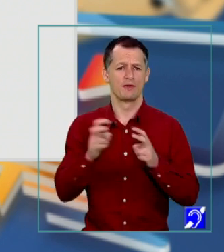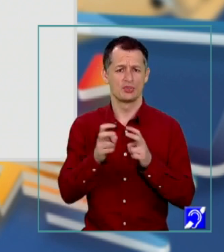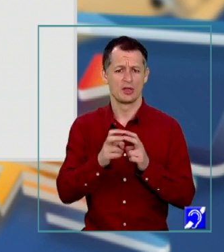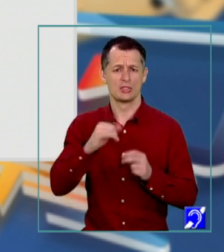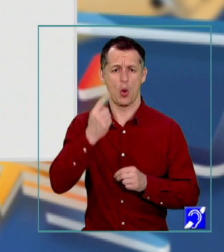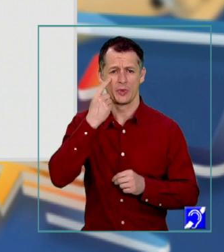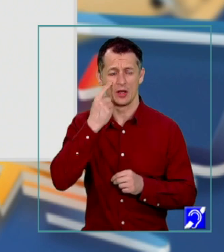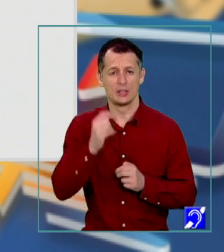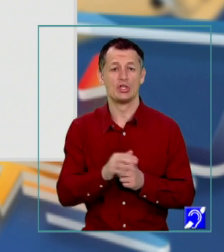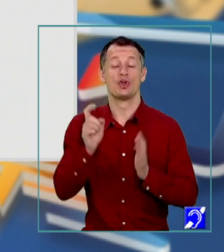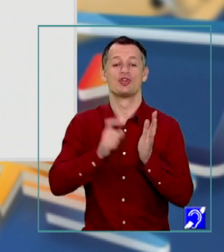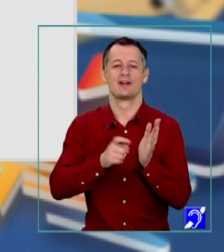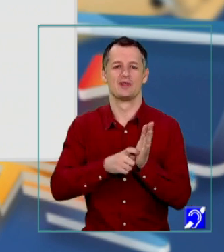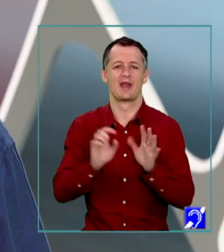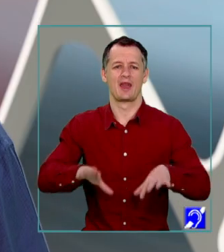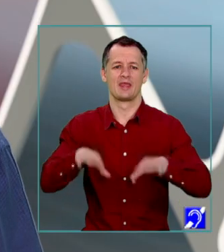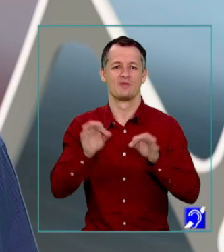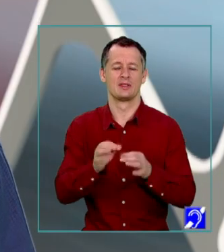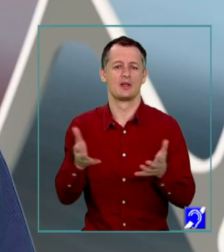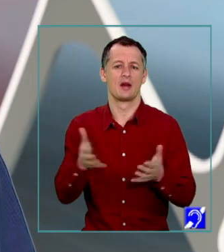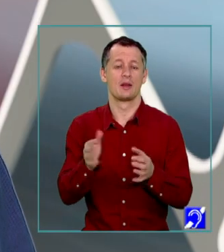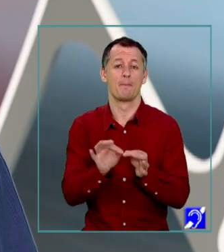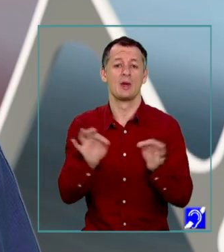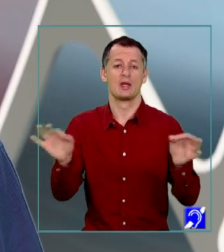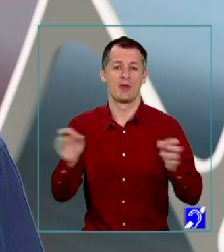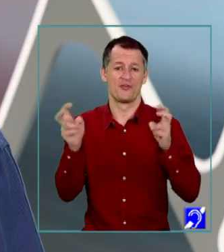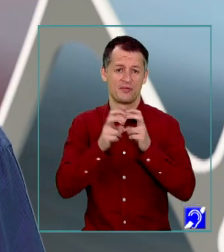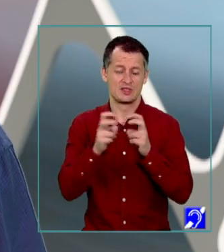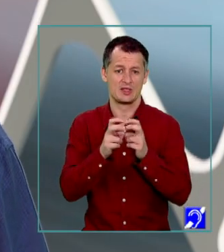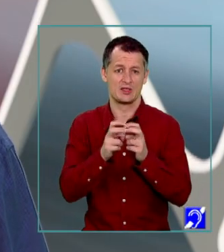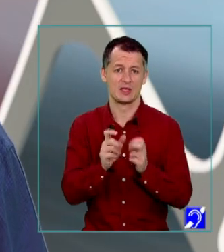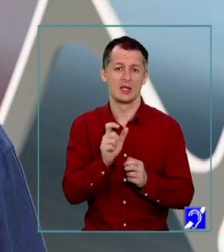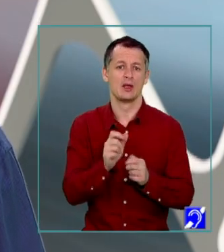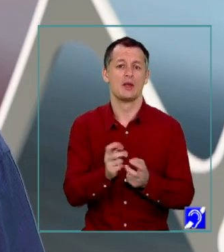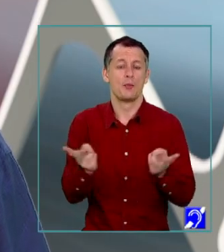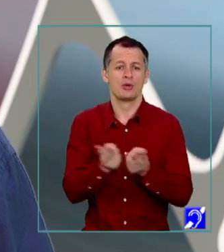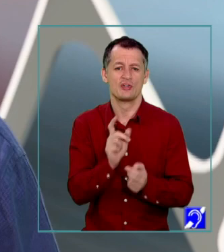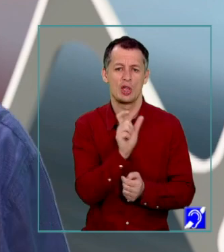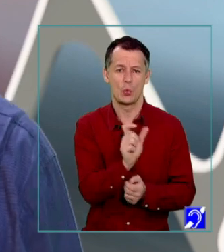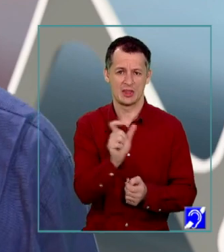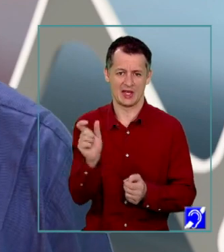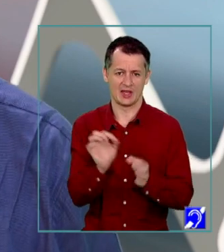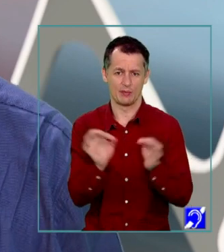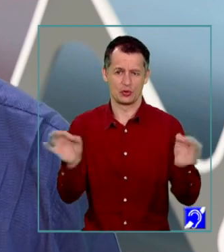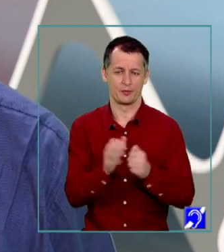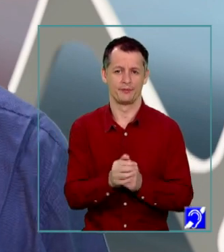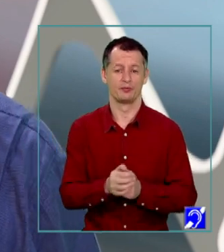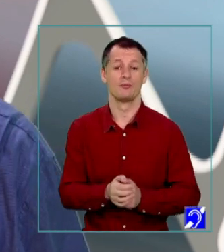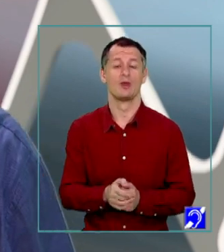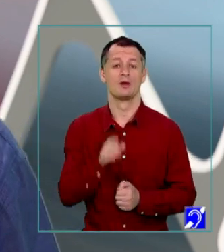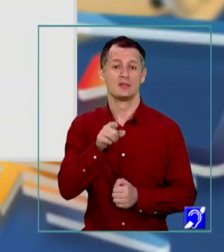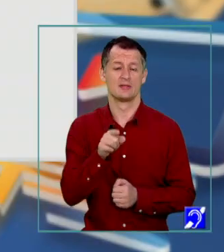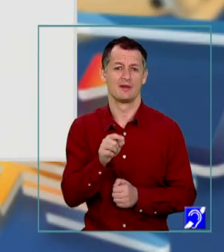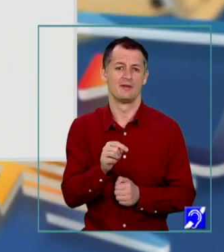vi se cere să identificați cărei mărimi fizice îi corespunde unitatea de măsură. Face parte din categoria așa